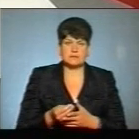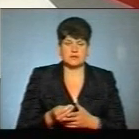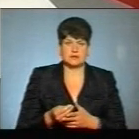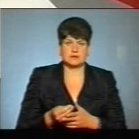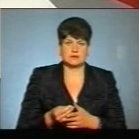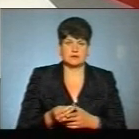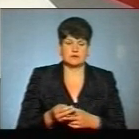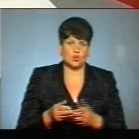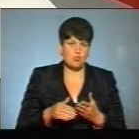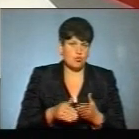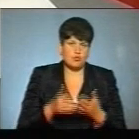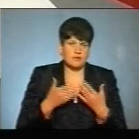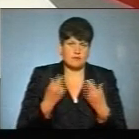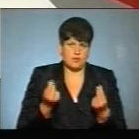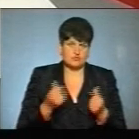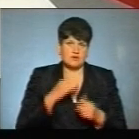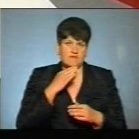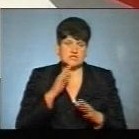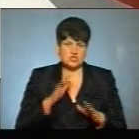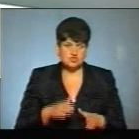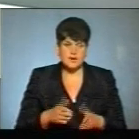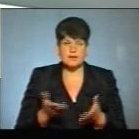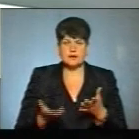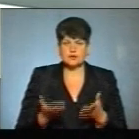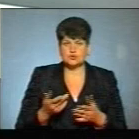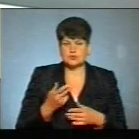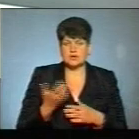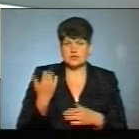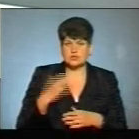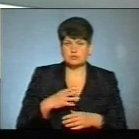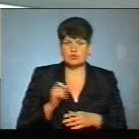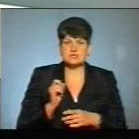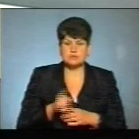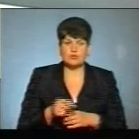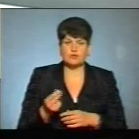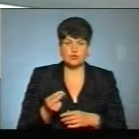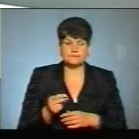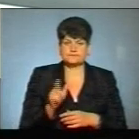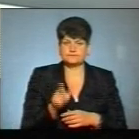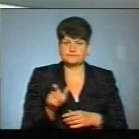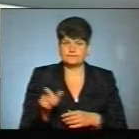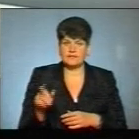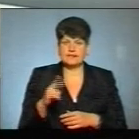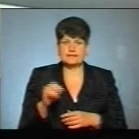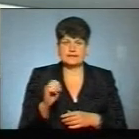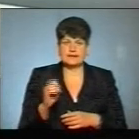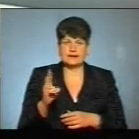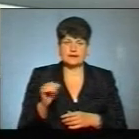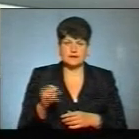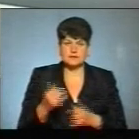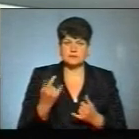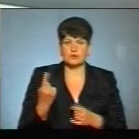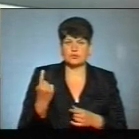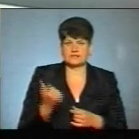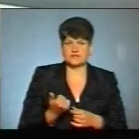наразі немає, коштів вистачає. Тим більше, якщо в нас йшло замовлення коштів по декадну, то тепер це йде щотижня